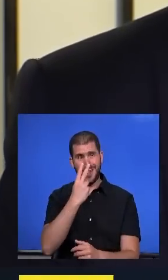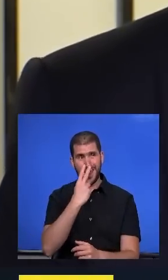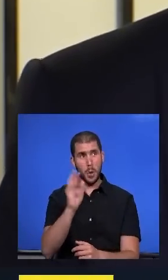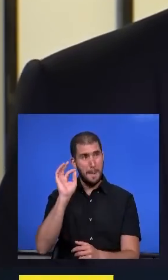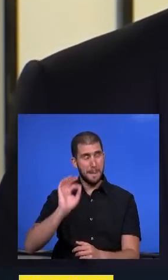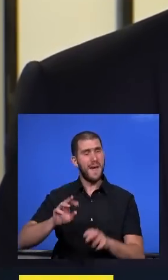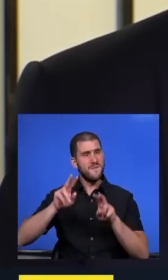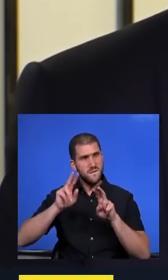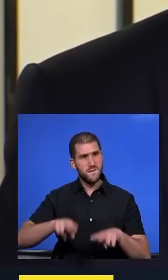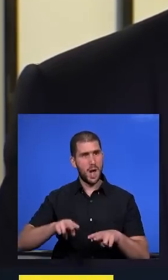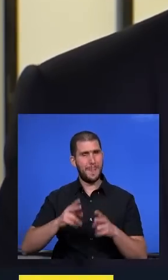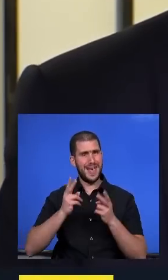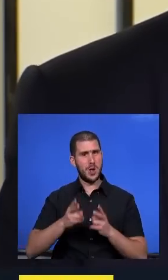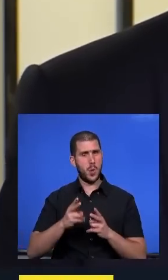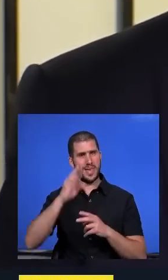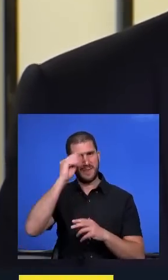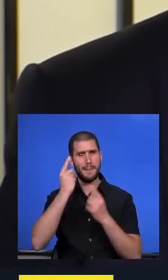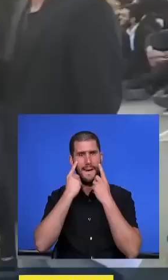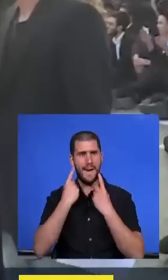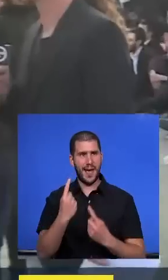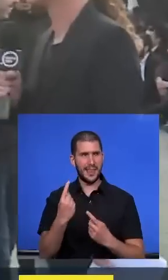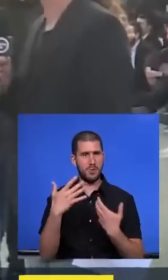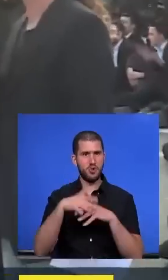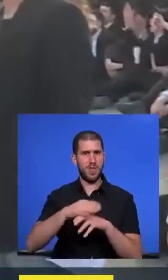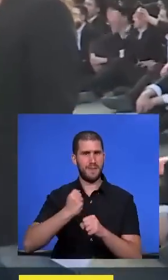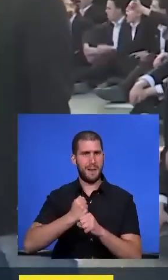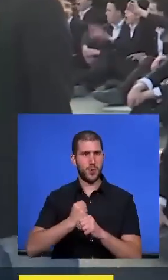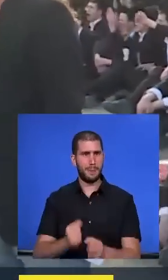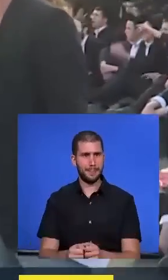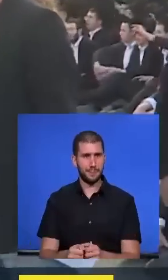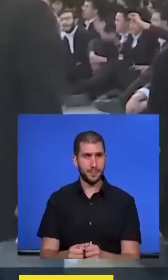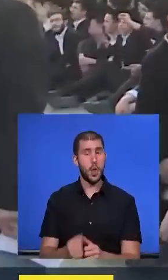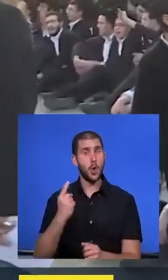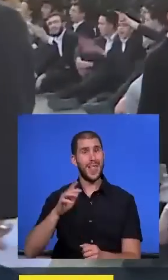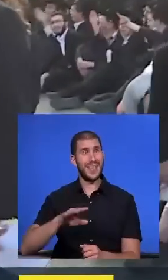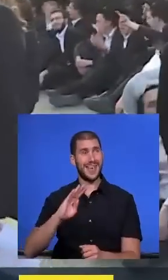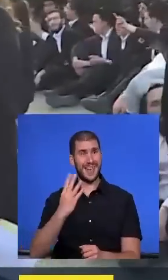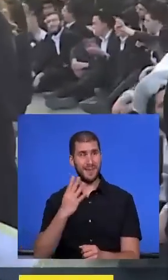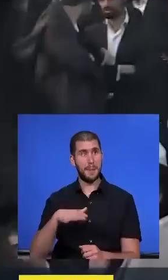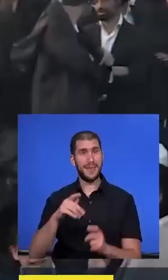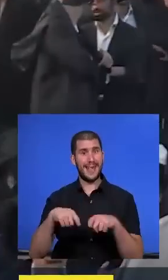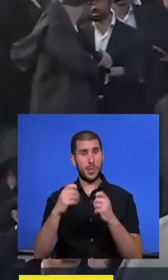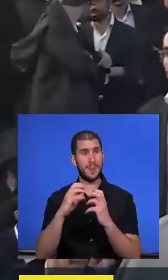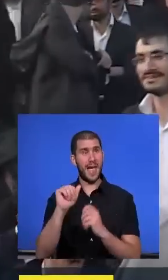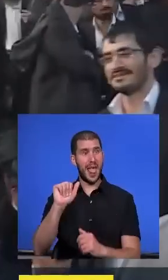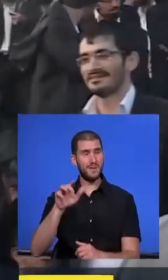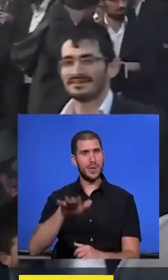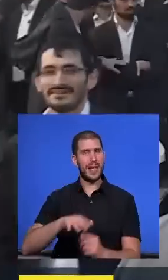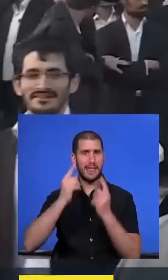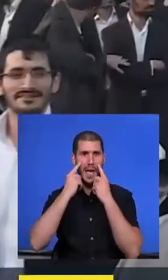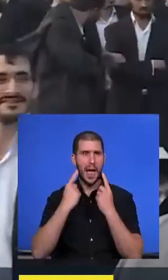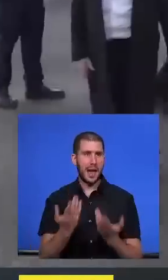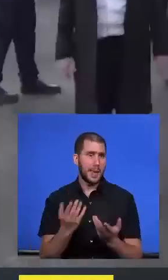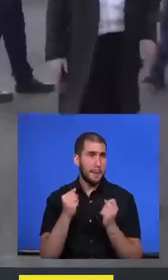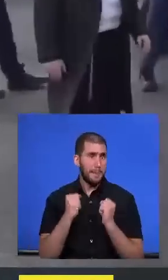פגיעה מאוד משמעותית ביכולת של גברים חרדים להשתלב בשוק העבודה. כל ילד רביעי במערכת החינוך בכיתה א' הוא ילד חרדי. אין